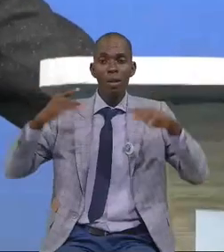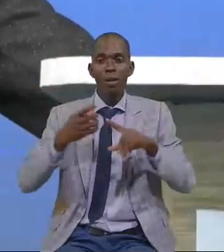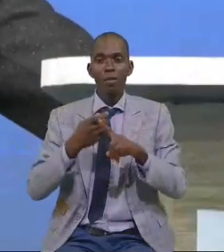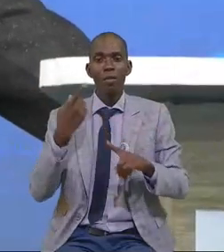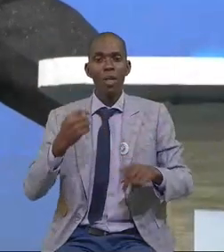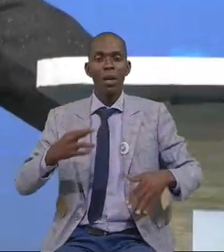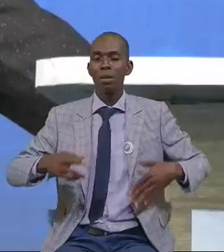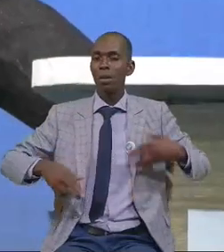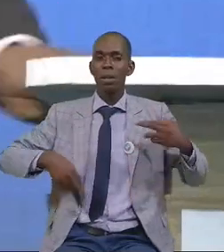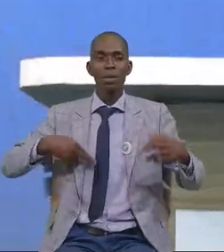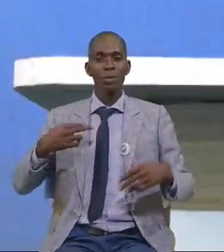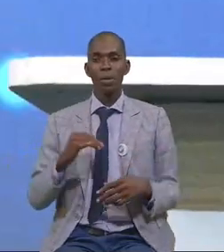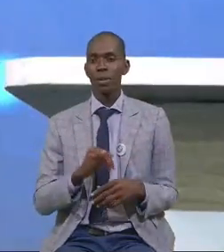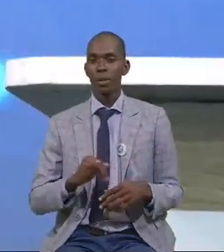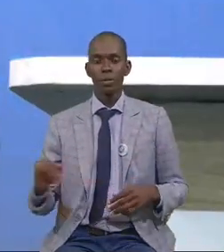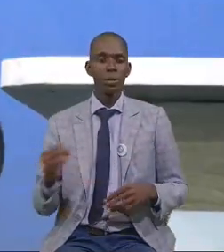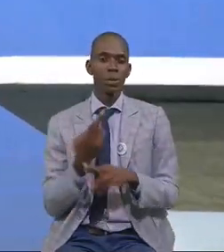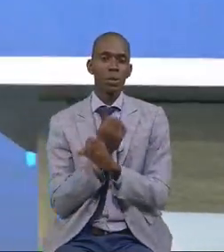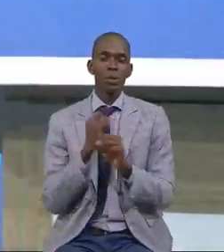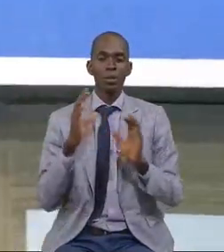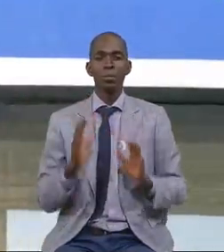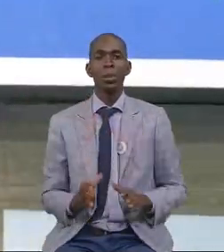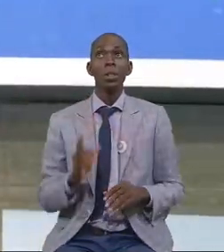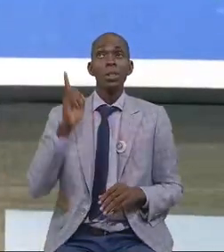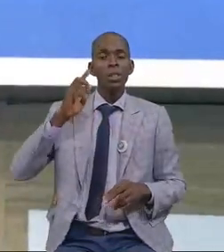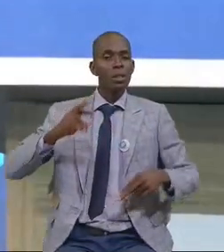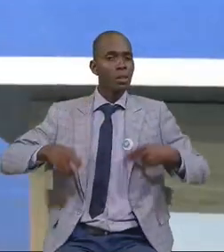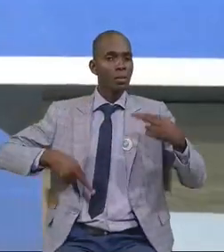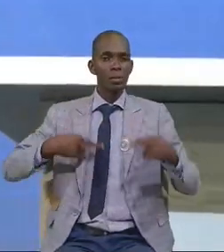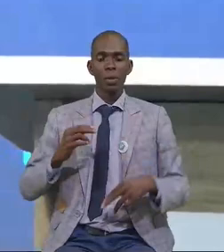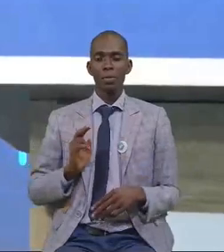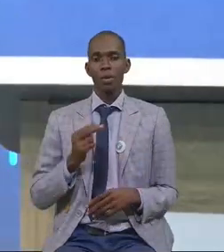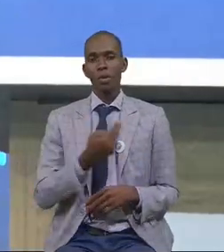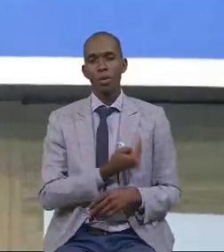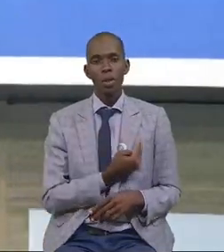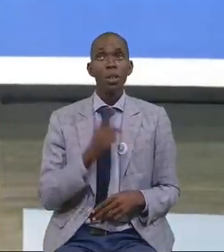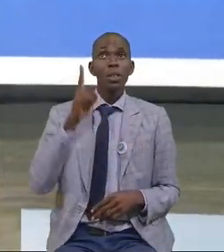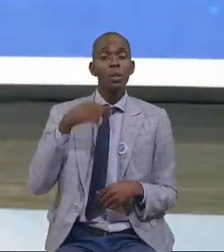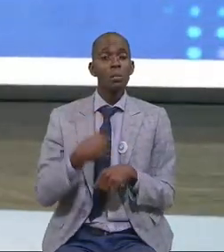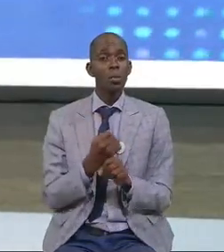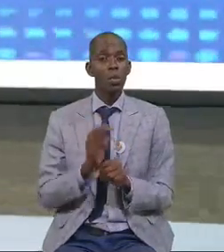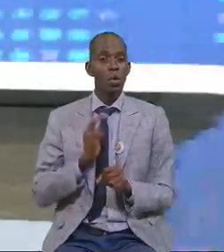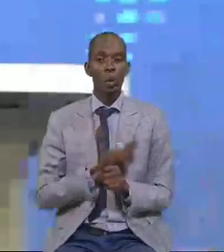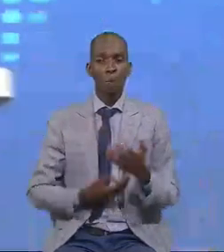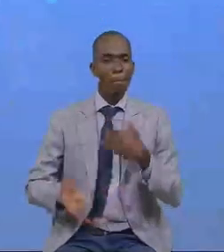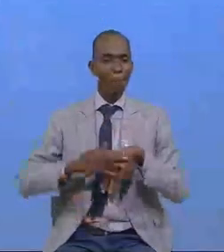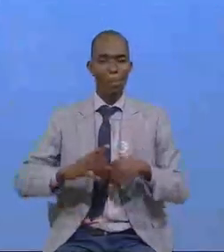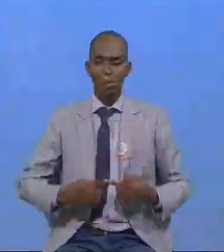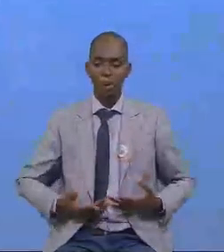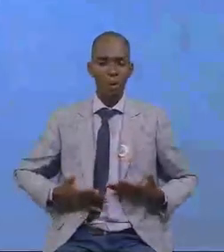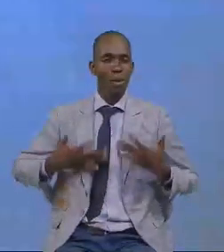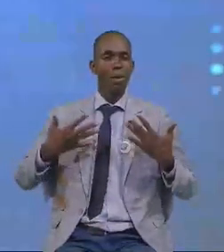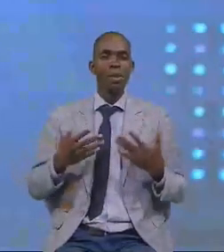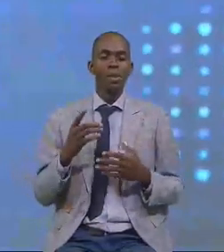du Rédempteur vivifiant. Il nous vivifie. Il nous donne la vie. Alors,